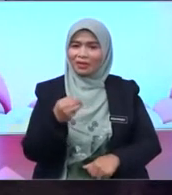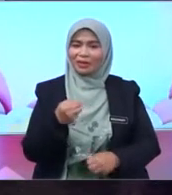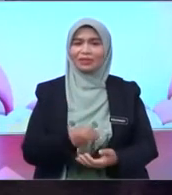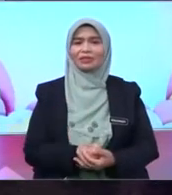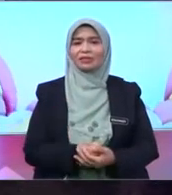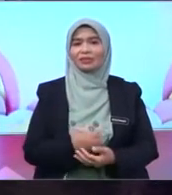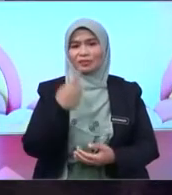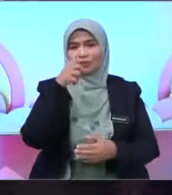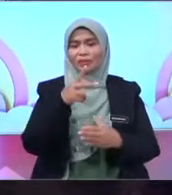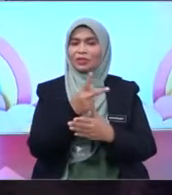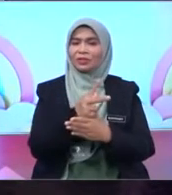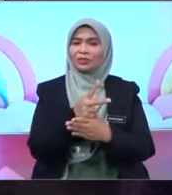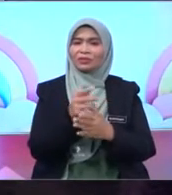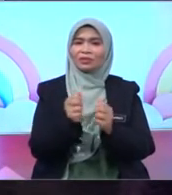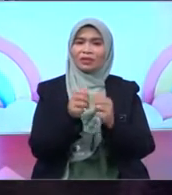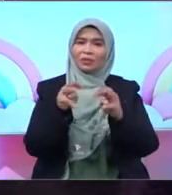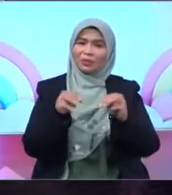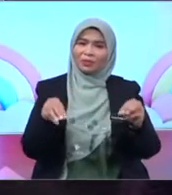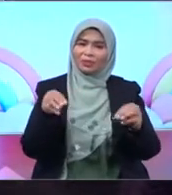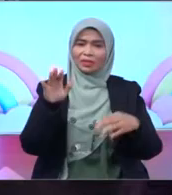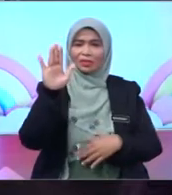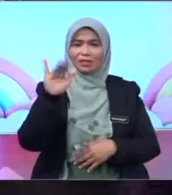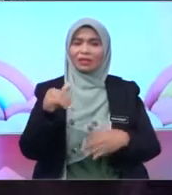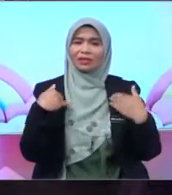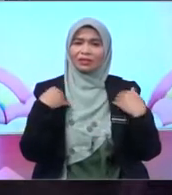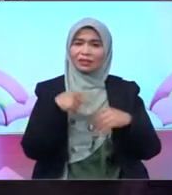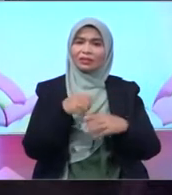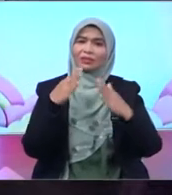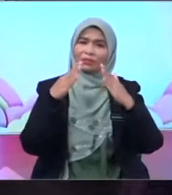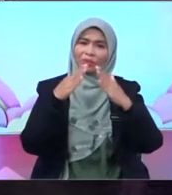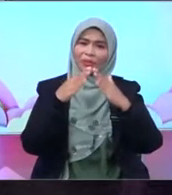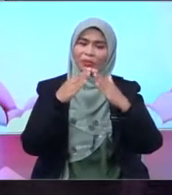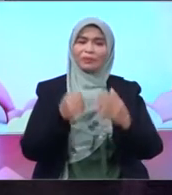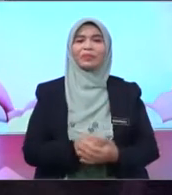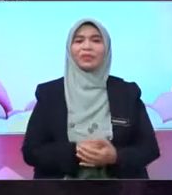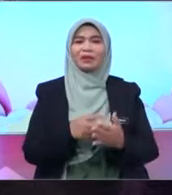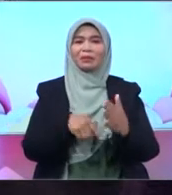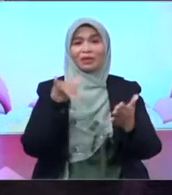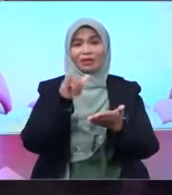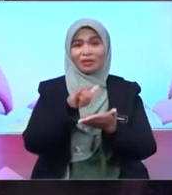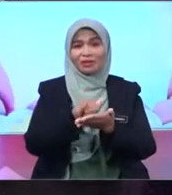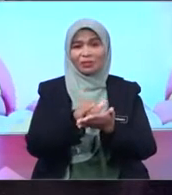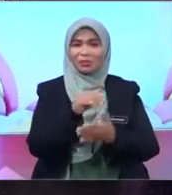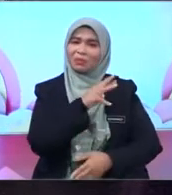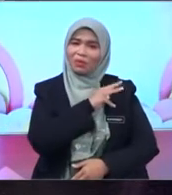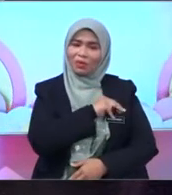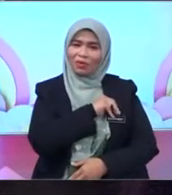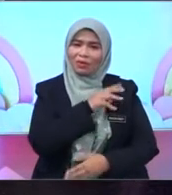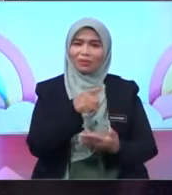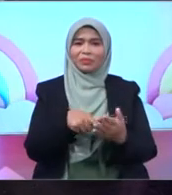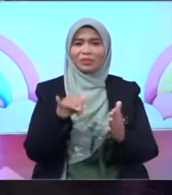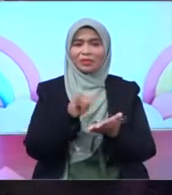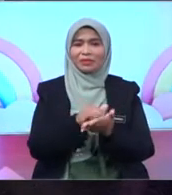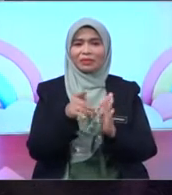murid-murid yang berada di rumah Oppo yang dimasukkan dengan moral tuh apa pula perlakuan baik benar dan